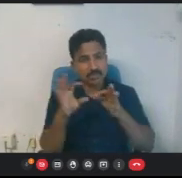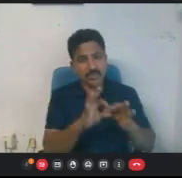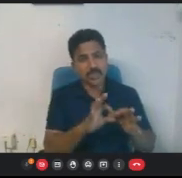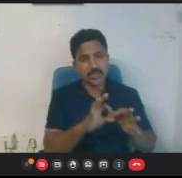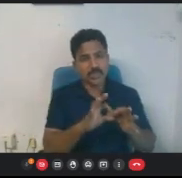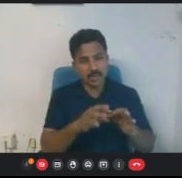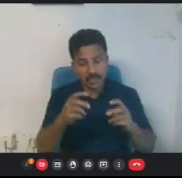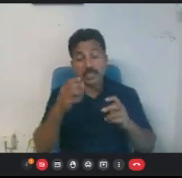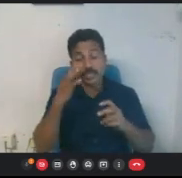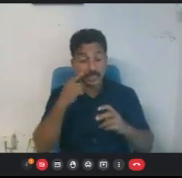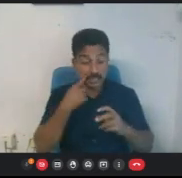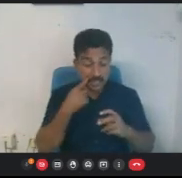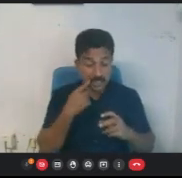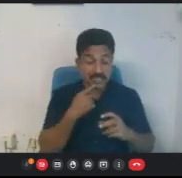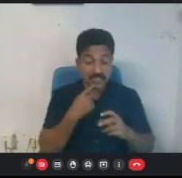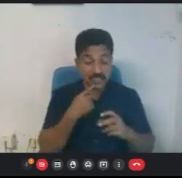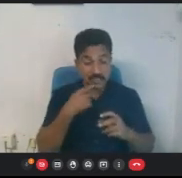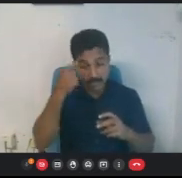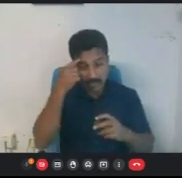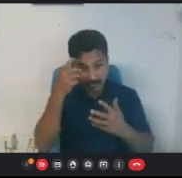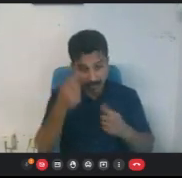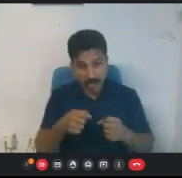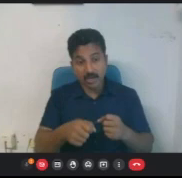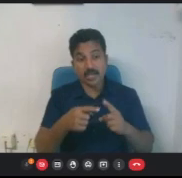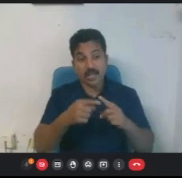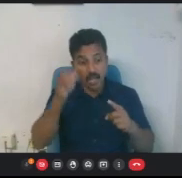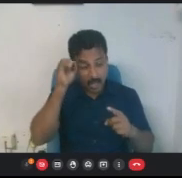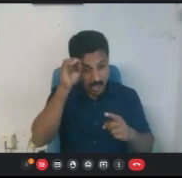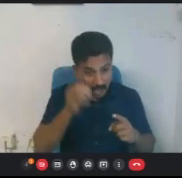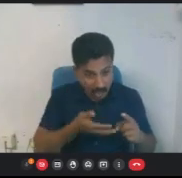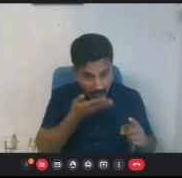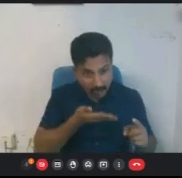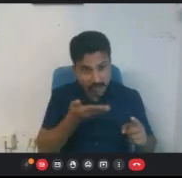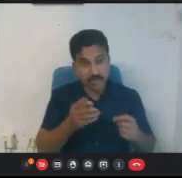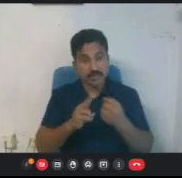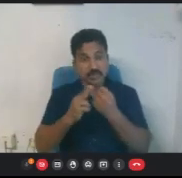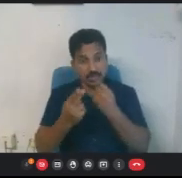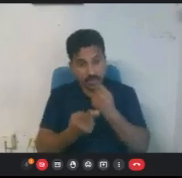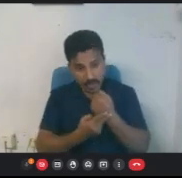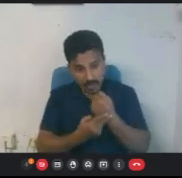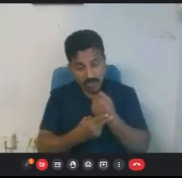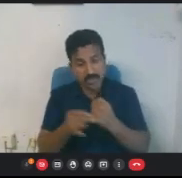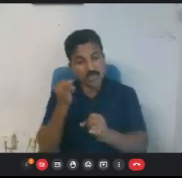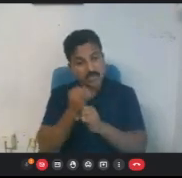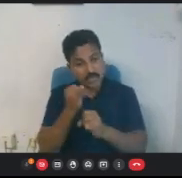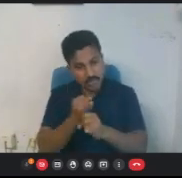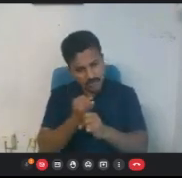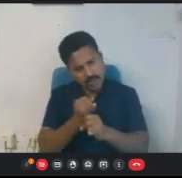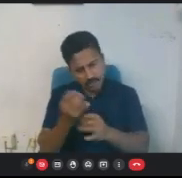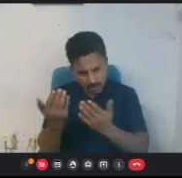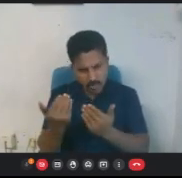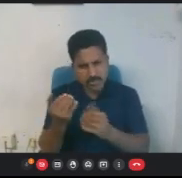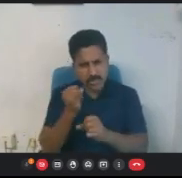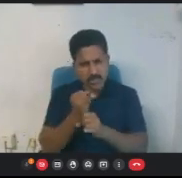ഗൗരവമായി ചിന്തിക്കേണ്ടത്. അപ്പൊ അതിനാവശ്യമായിട്ടുള്ള ഉപദേശങ്ങളും നിർദ്ദേശങ്ങളും ഒക്കെ കൊടുക്കാൻ മിഷനെ പോലെയുള്ള സ്ഥാപനങ്ങൾക്ക് കഴിയുമെന്നാണ് എന്റെ വിശ്വാസം.